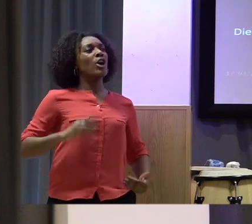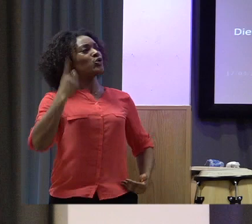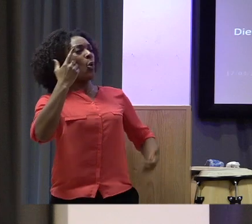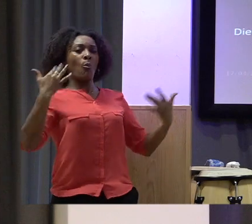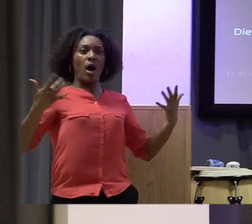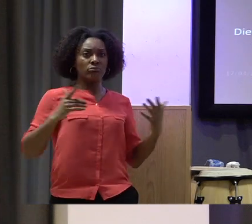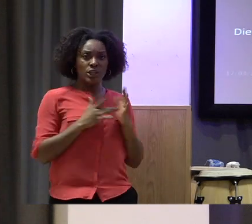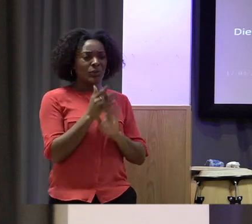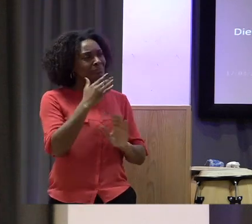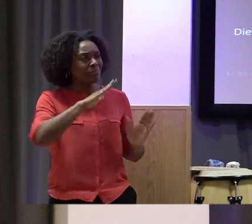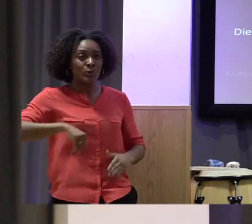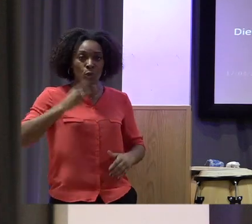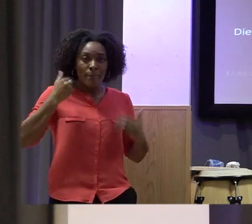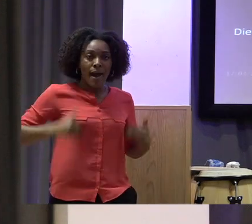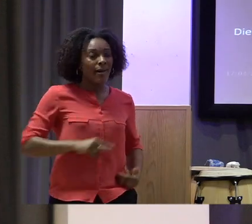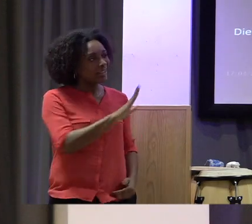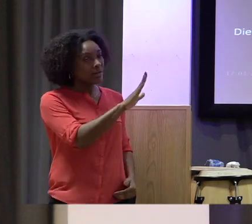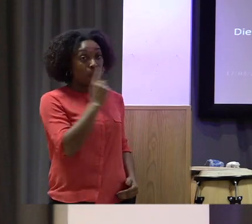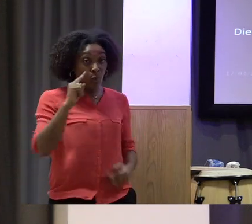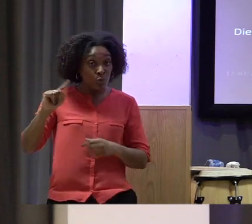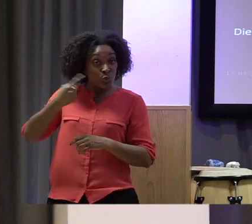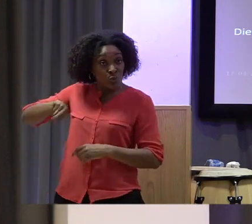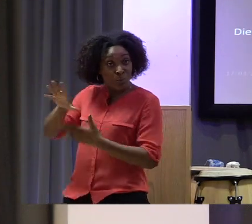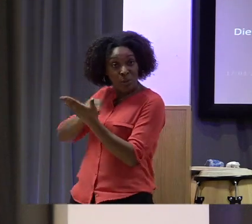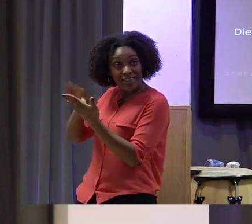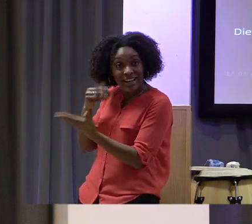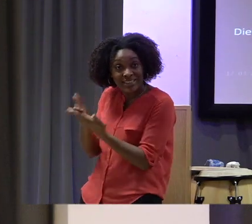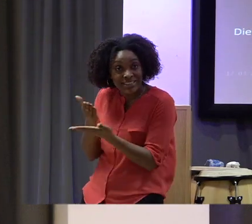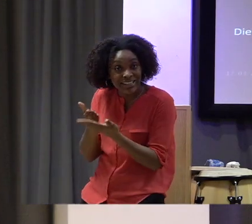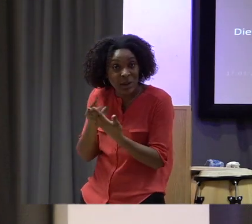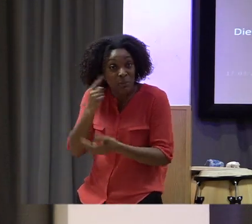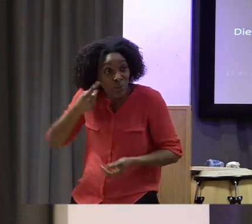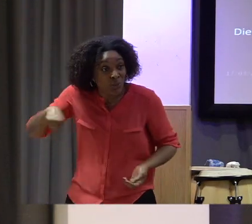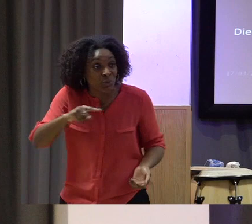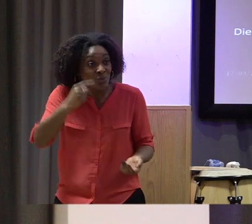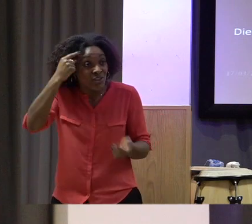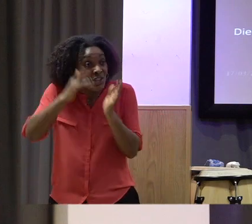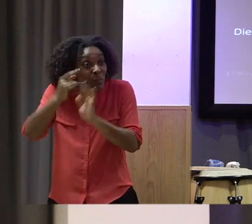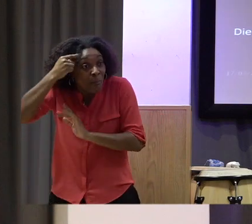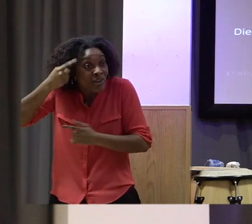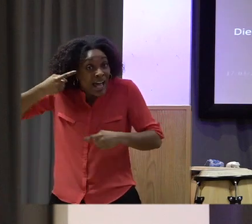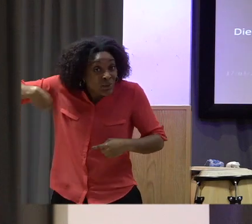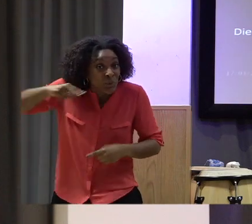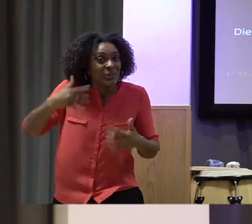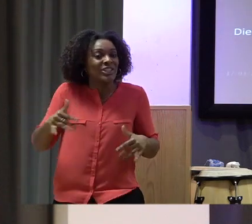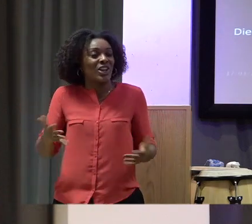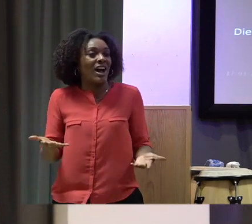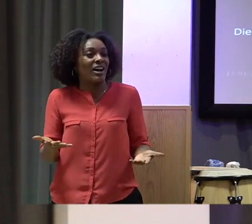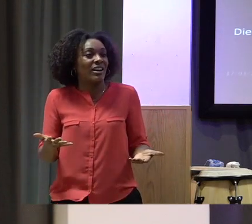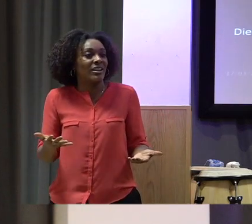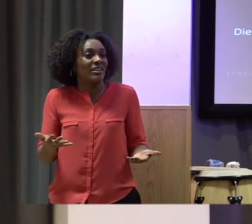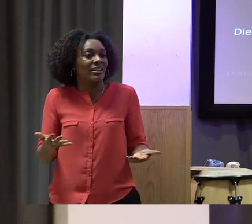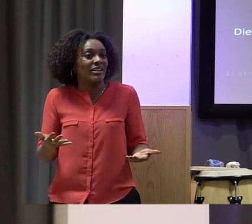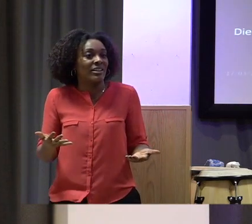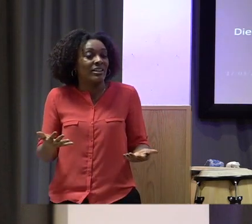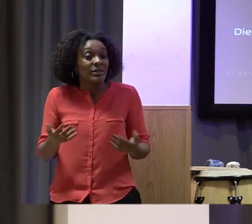avons encore une révélation beaucoup plus aboutie du projet de Dieu. À l'époque, ils n'avaient pas ce que nous avons aujourd'hui. Jésus disait que,